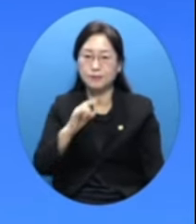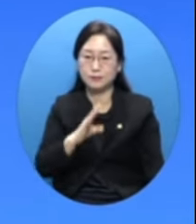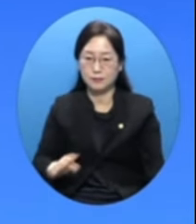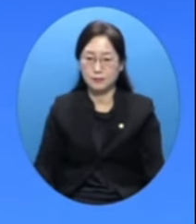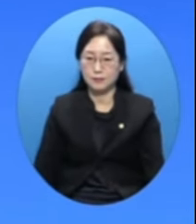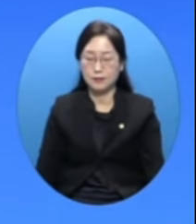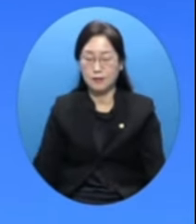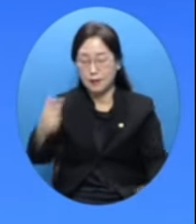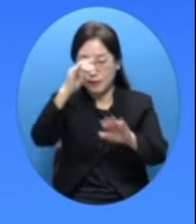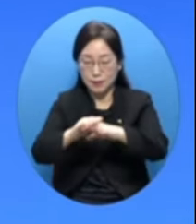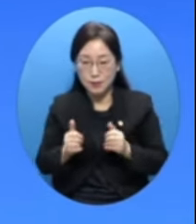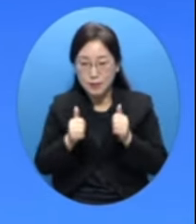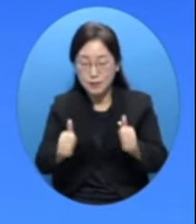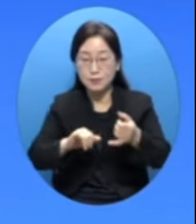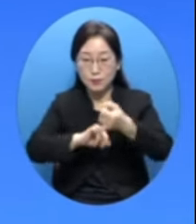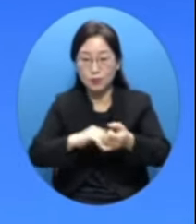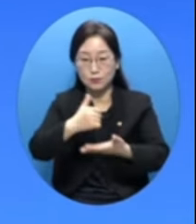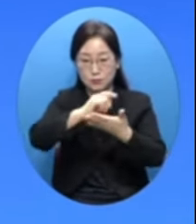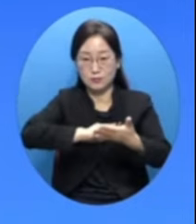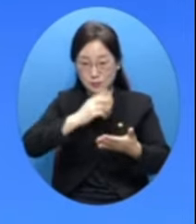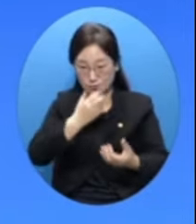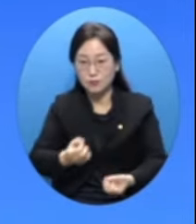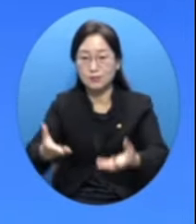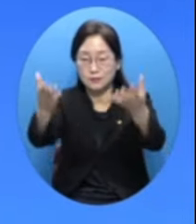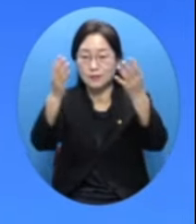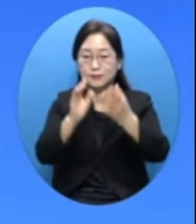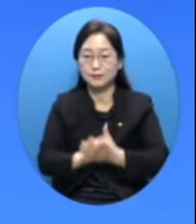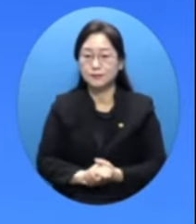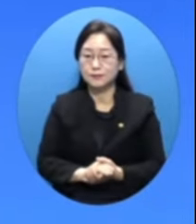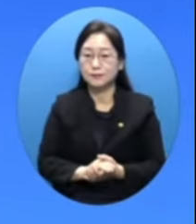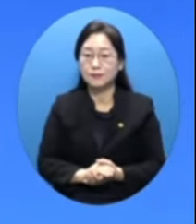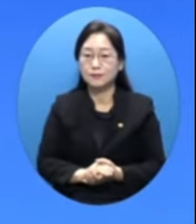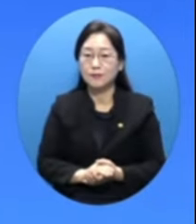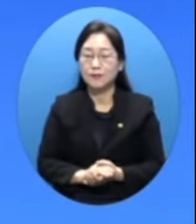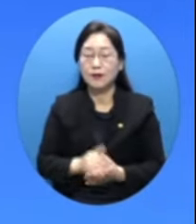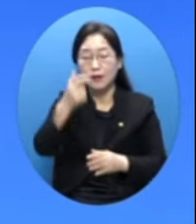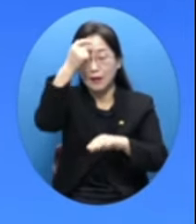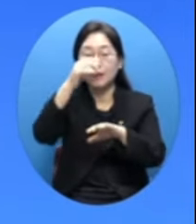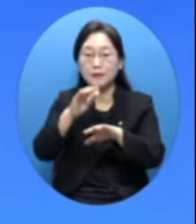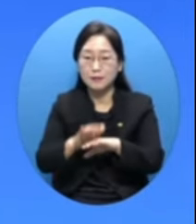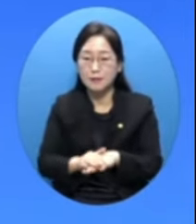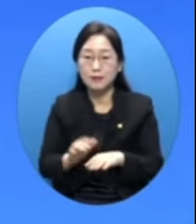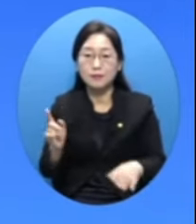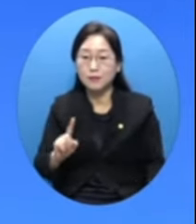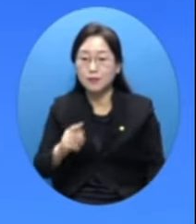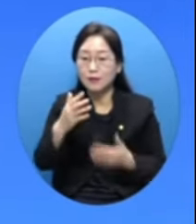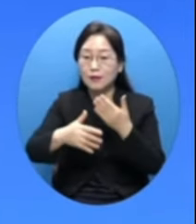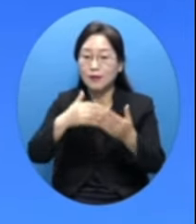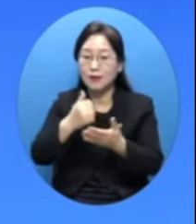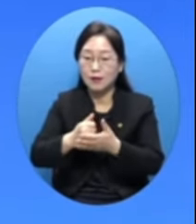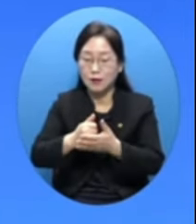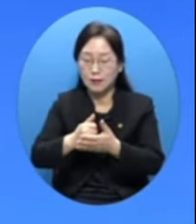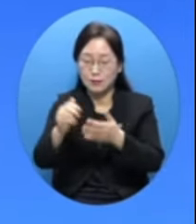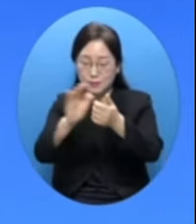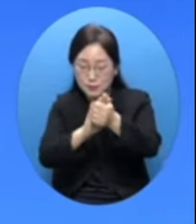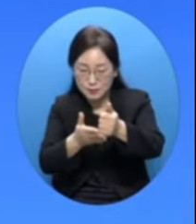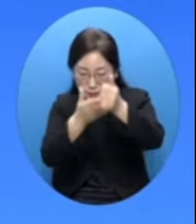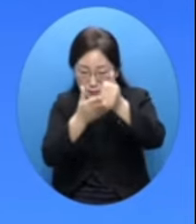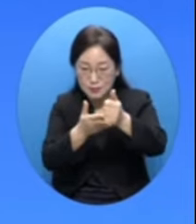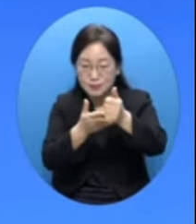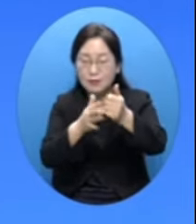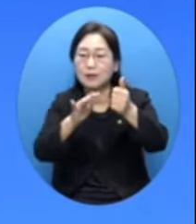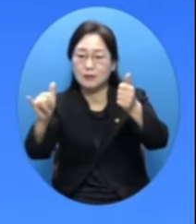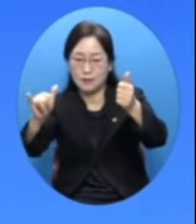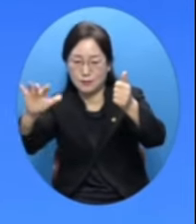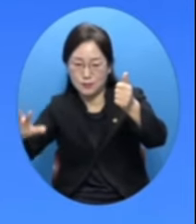예배드리기 힘쓰는 여러분 모두가 되기를 주님으로 축원합니다. 예배는 하나님을 섬기는 자들이 하나님께 드리는